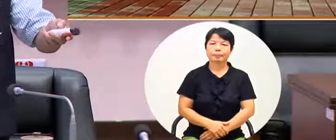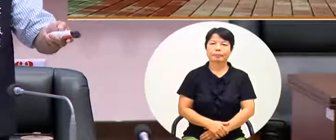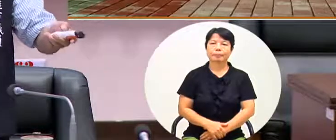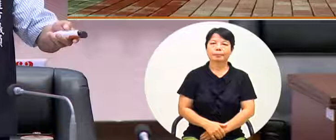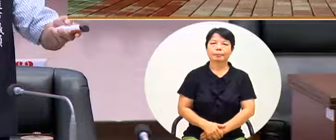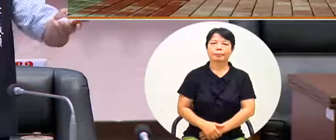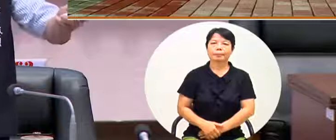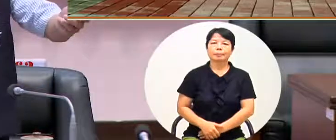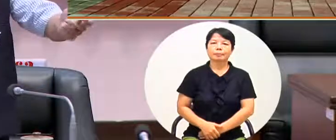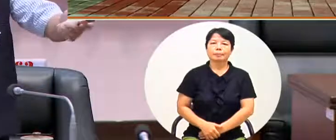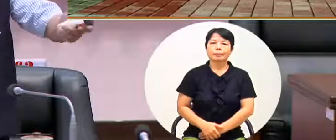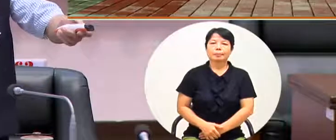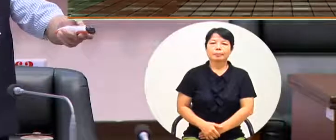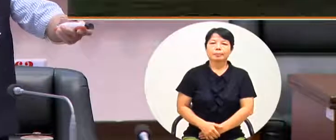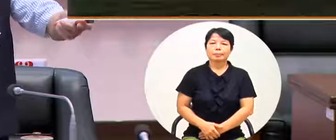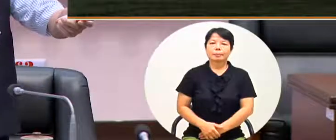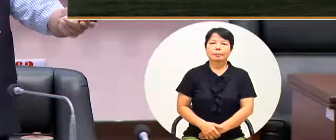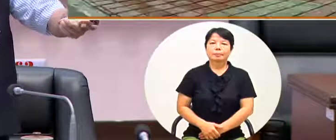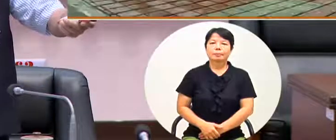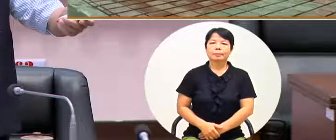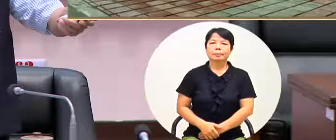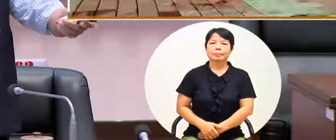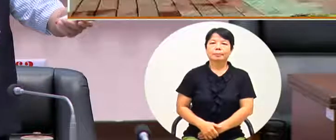我首先吼，针对于即个，